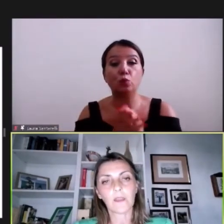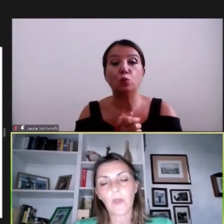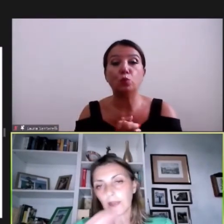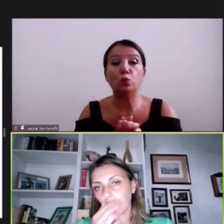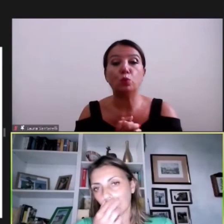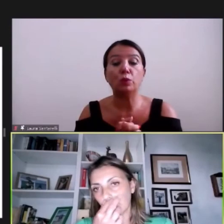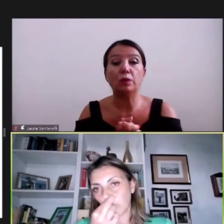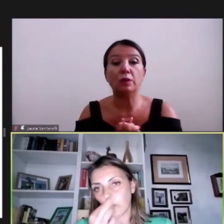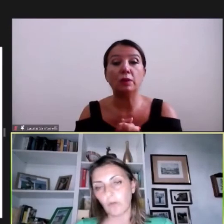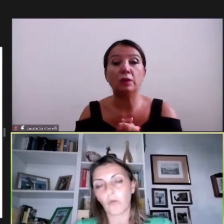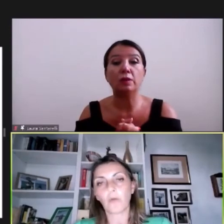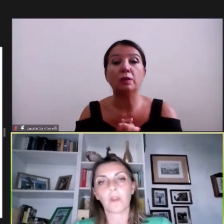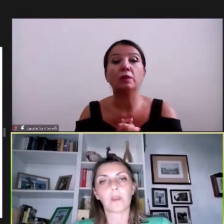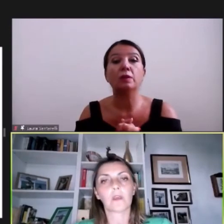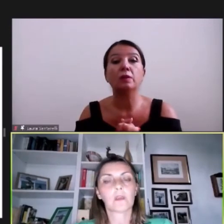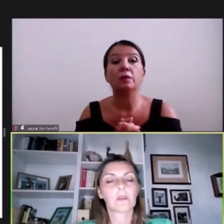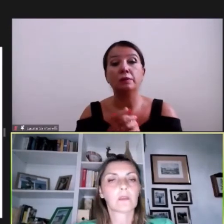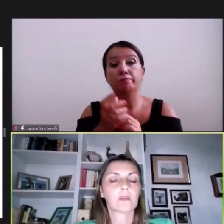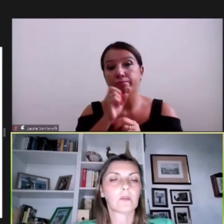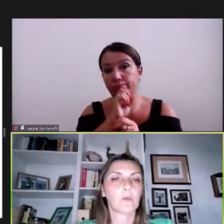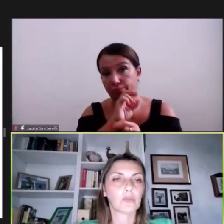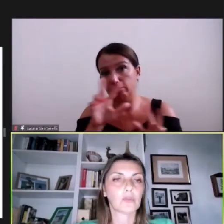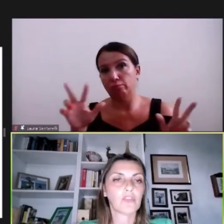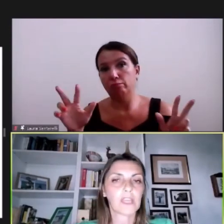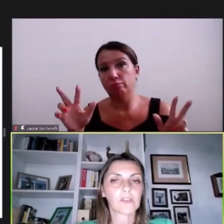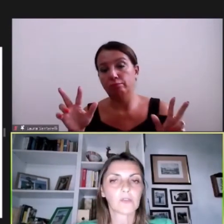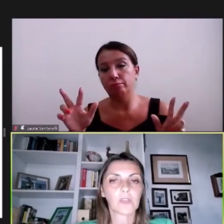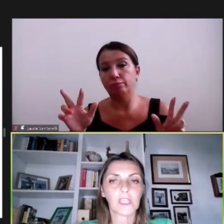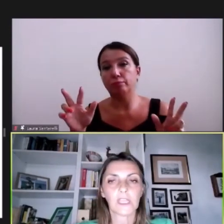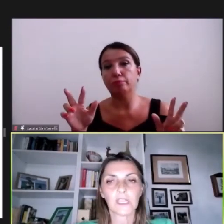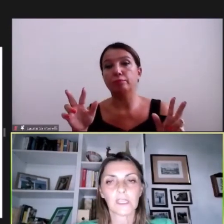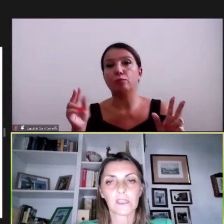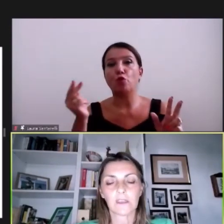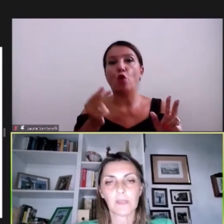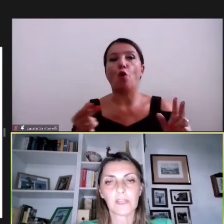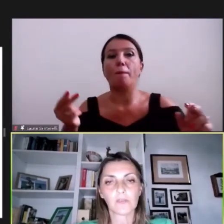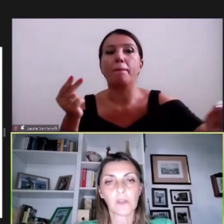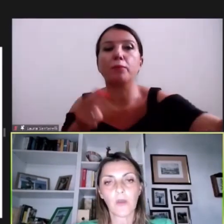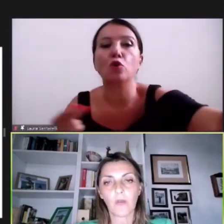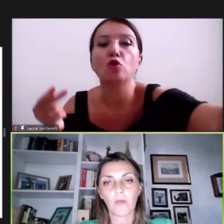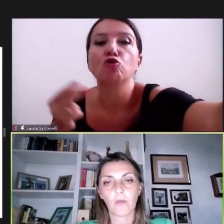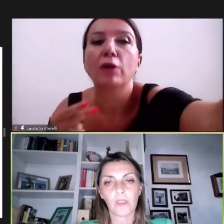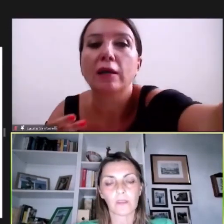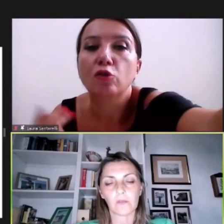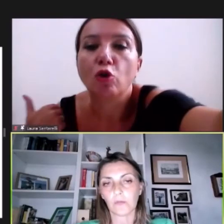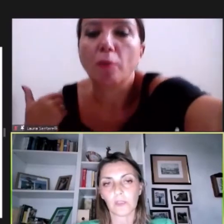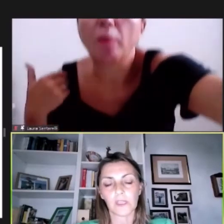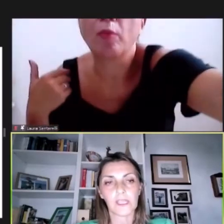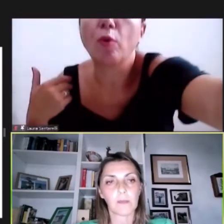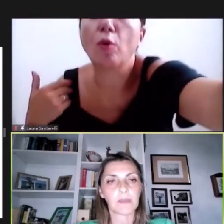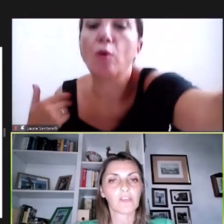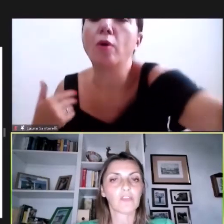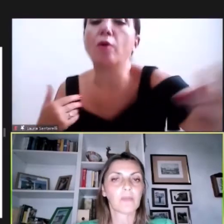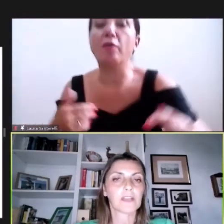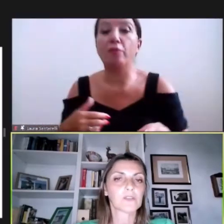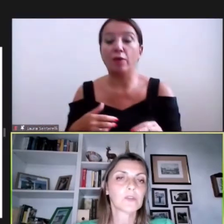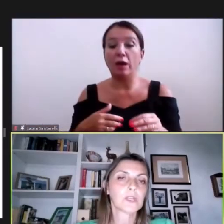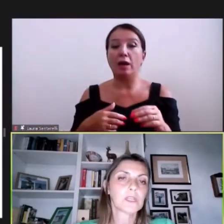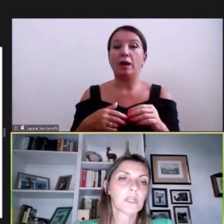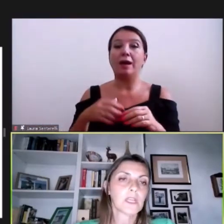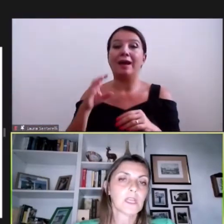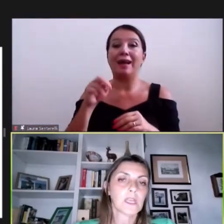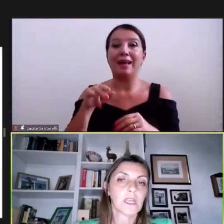tal riguardo menziono un progetto che è terminato da poco, in cui Enea ha